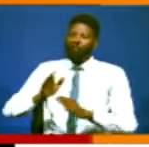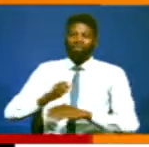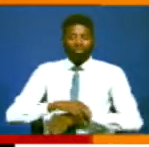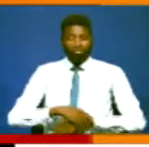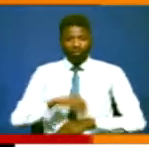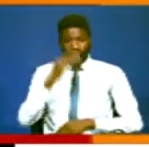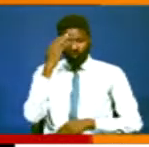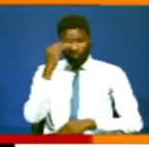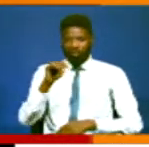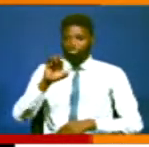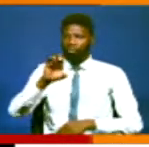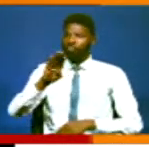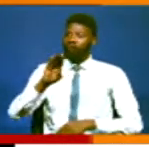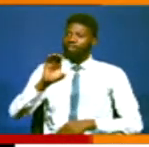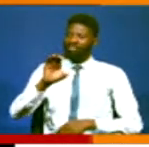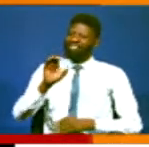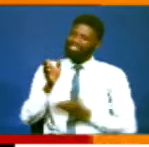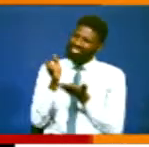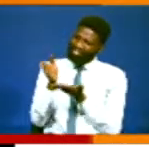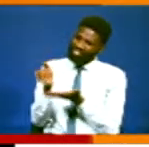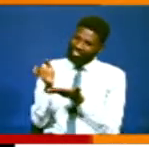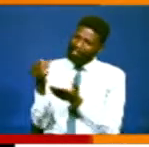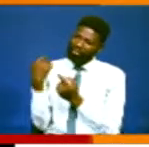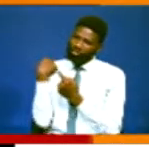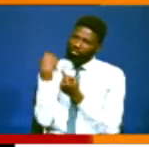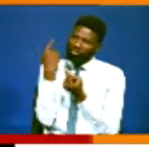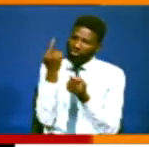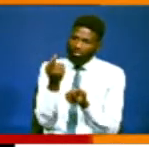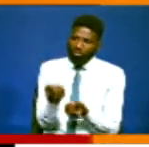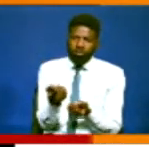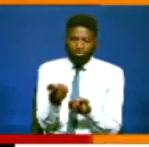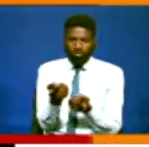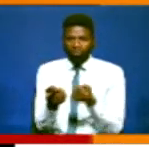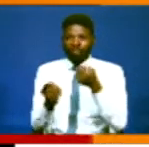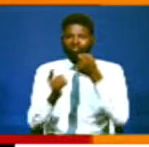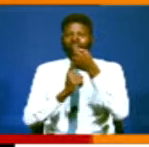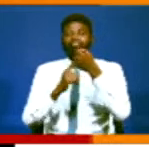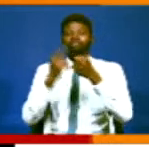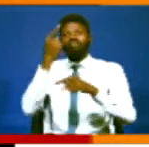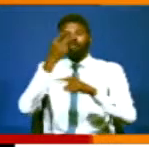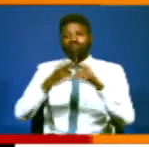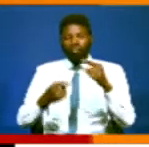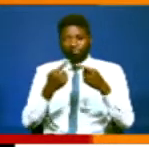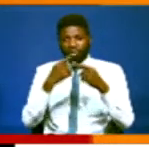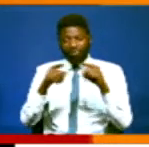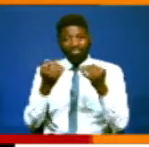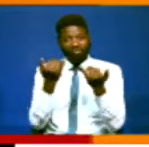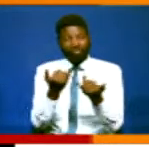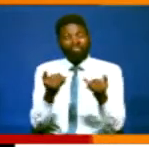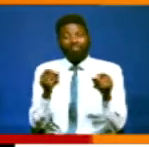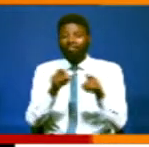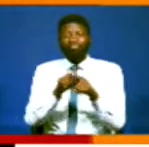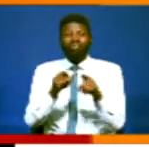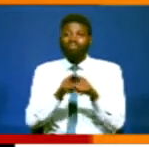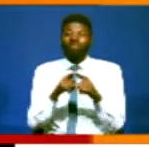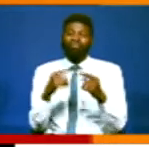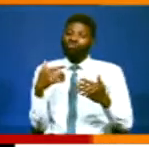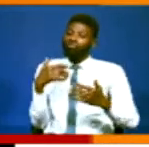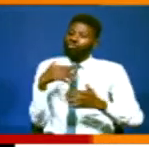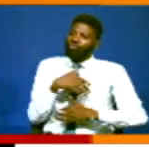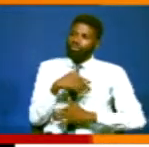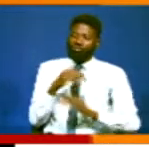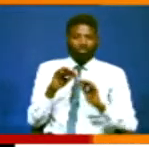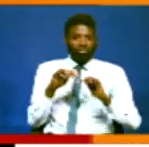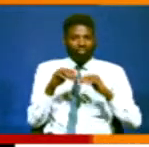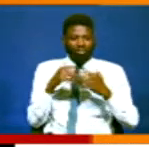CBC umekuwa nasi kwa zaidi sasa hivi tunazungumzia mwaka wa sita, na inafikia mahali ambapo sasa unashangaa vipi kwamba